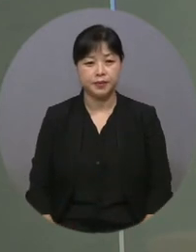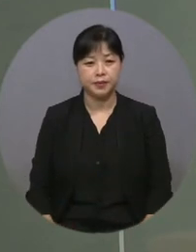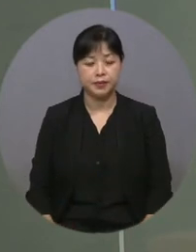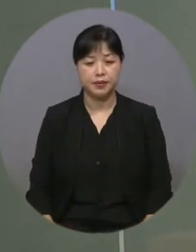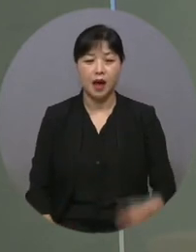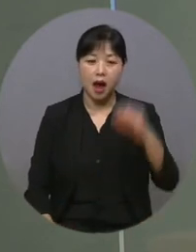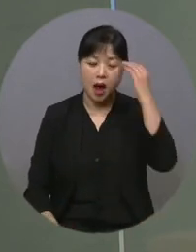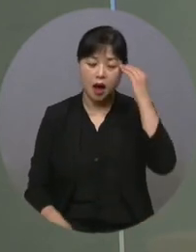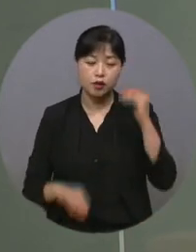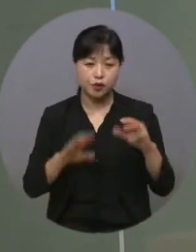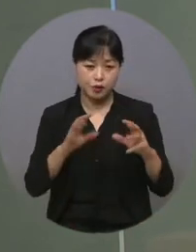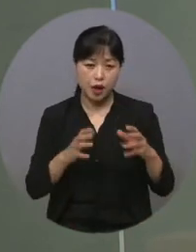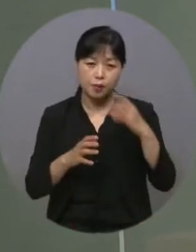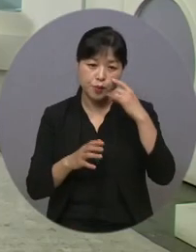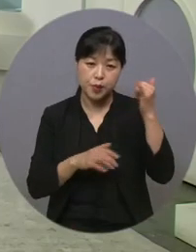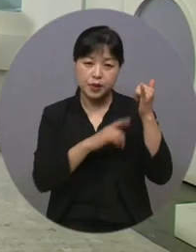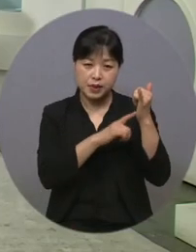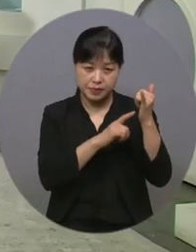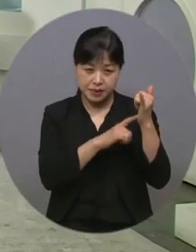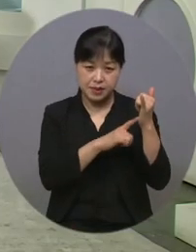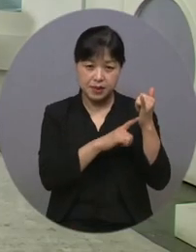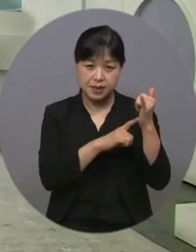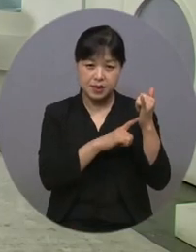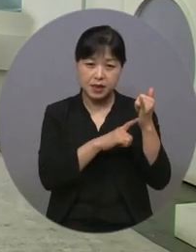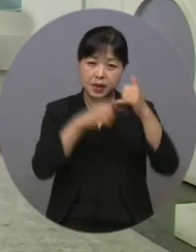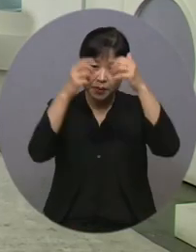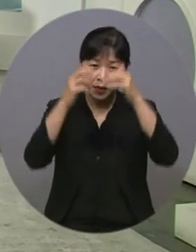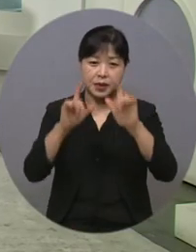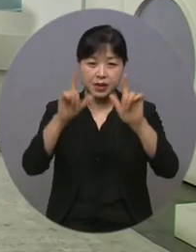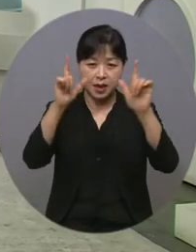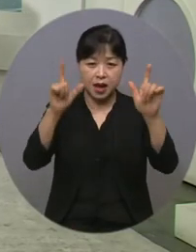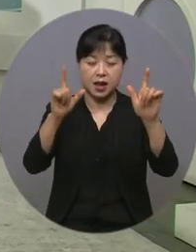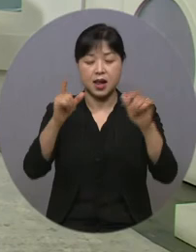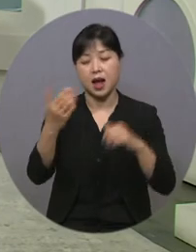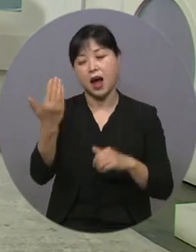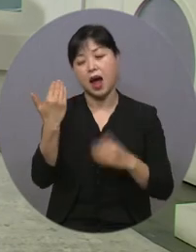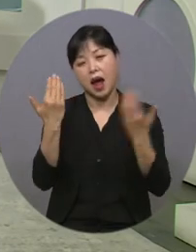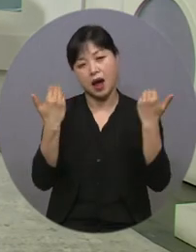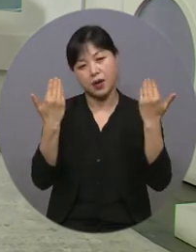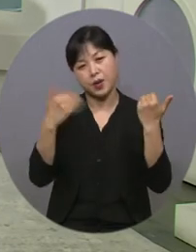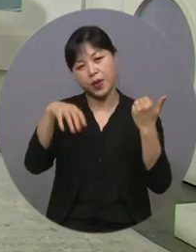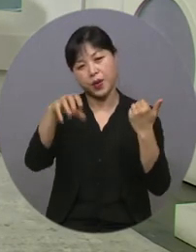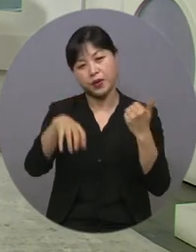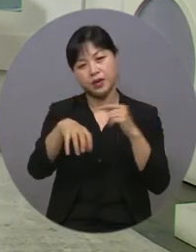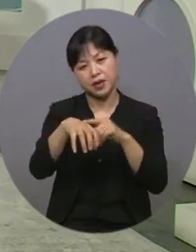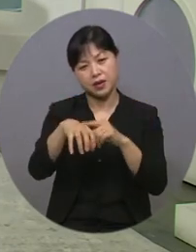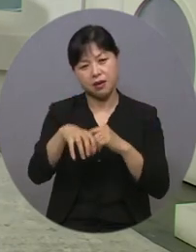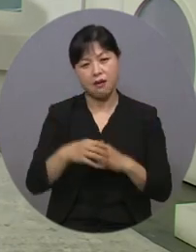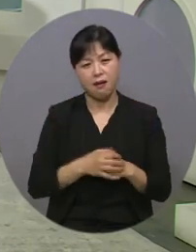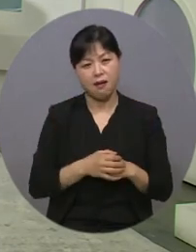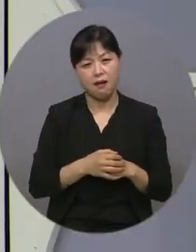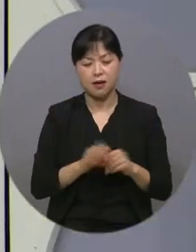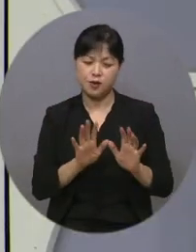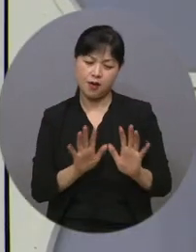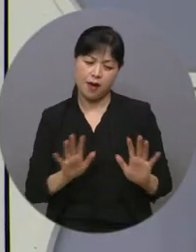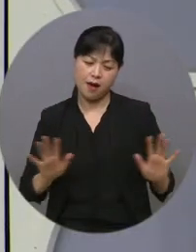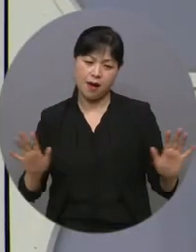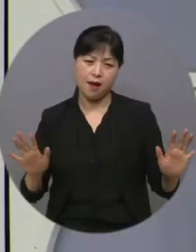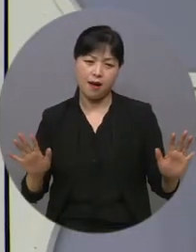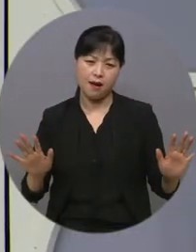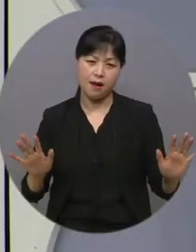대한민국의 모든 엄마들이, 학부모들이 비 오는 날 학교 앞에서 눌비하게 서여